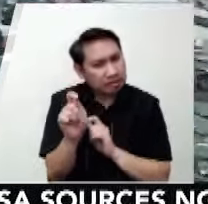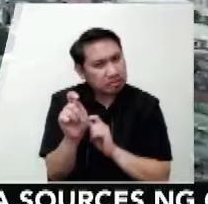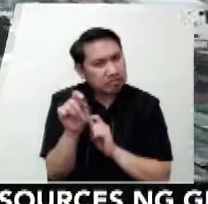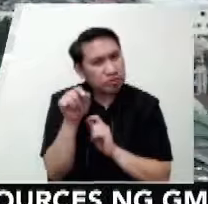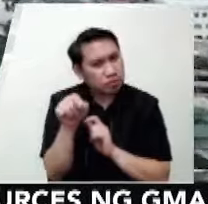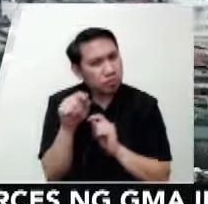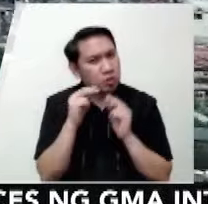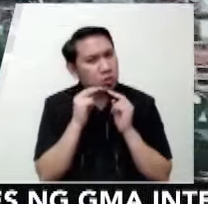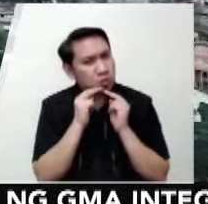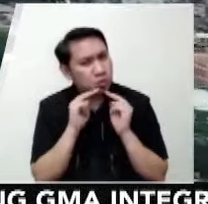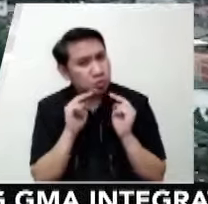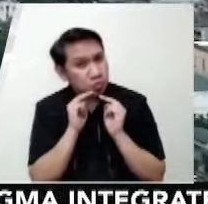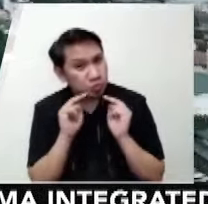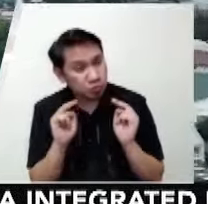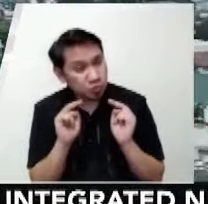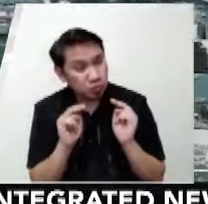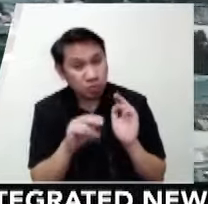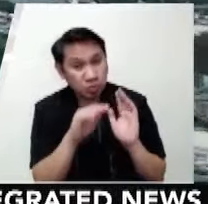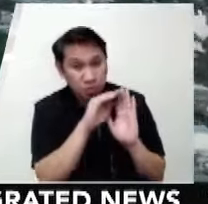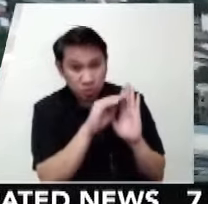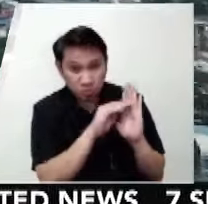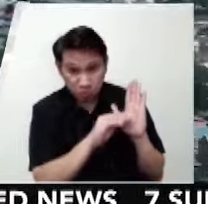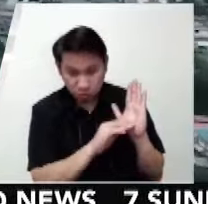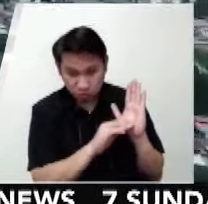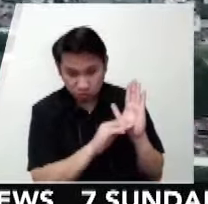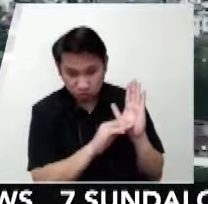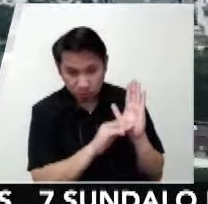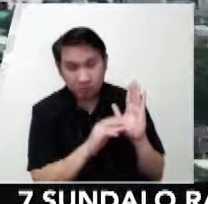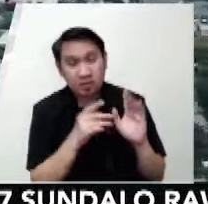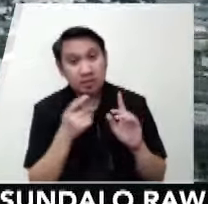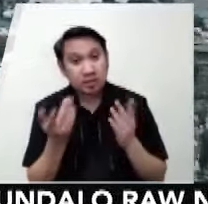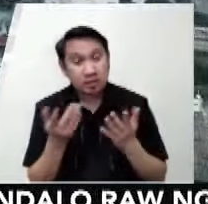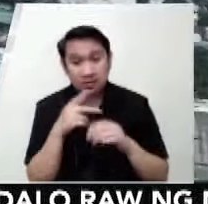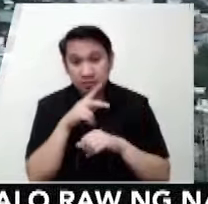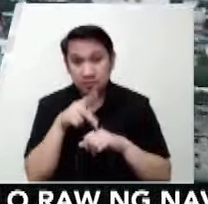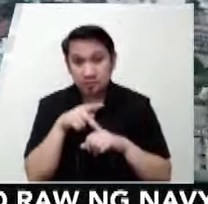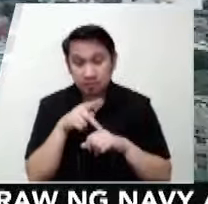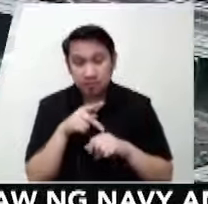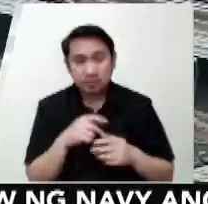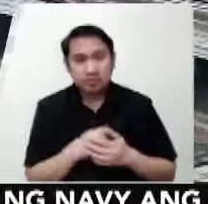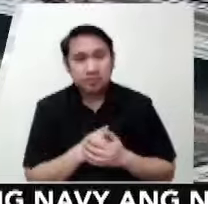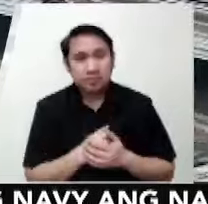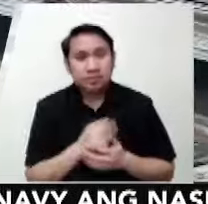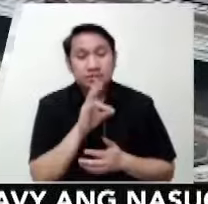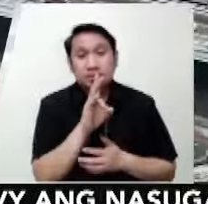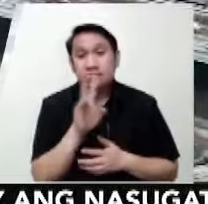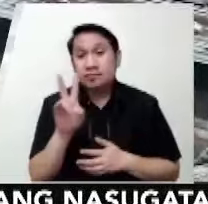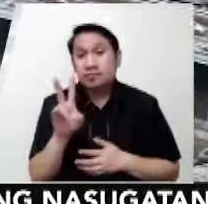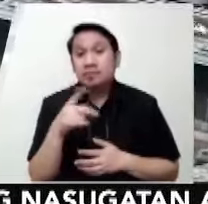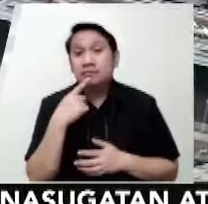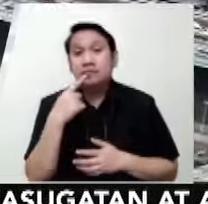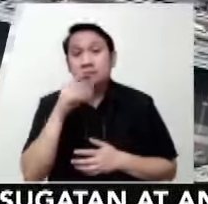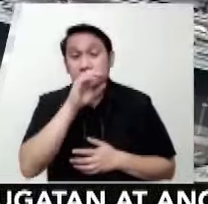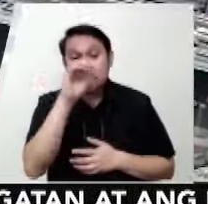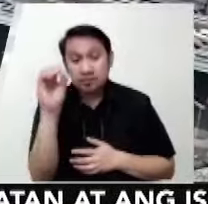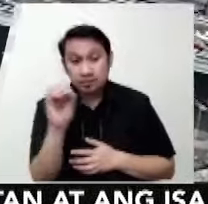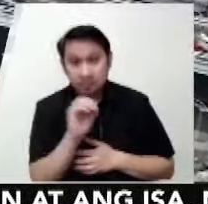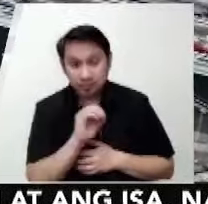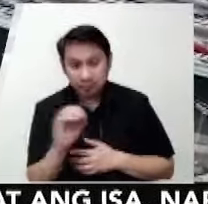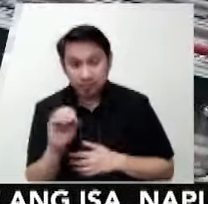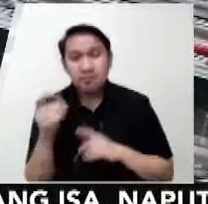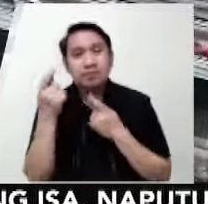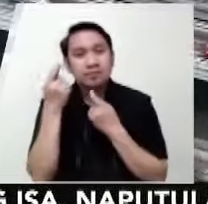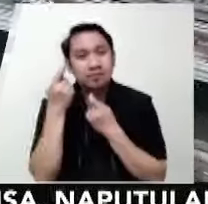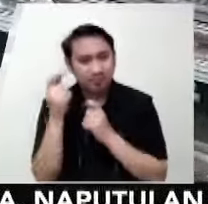mula sa mga inilista nilang news brands sa Pilipinas. 72% ang nakuhang brand trust rating ng